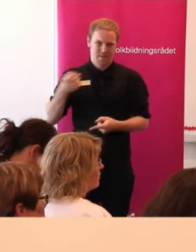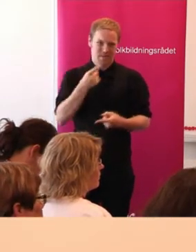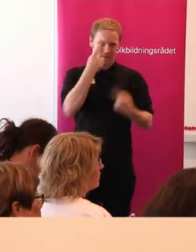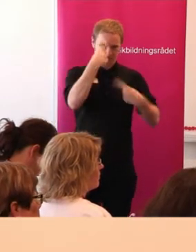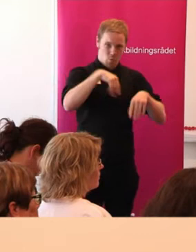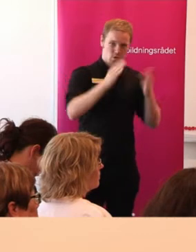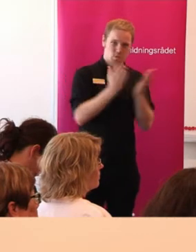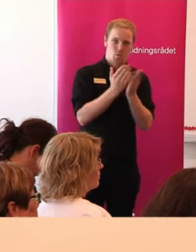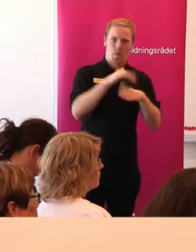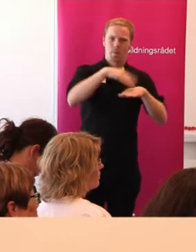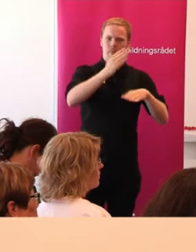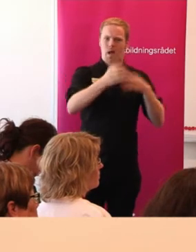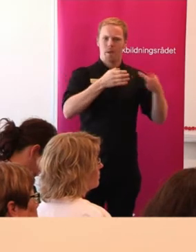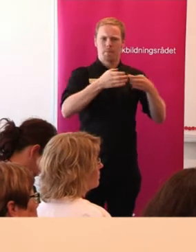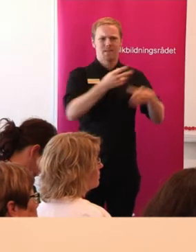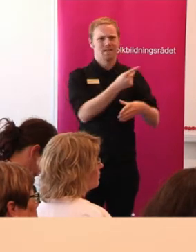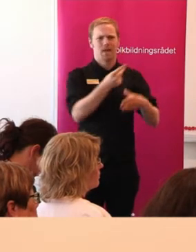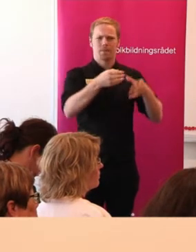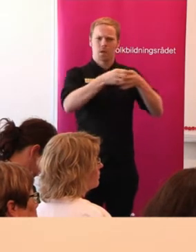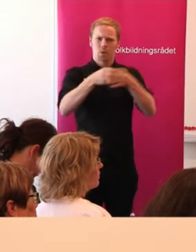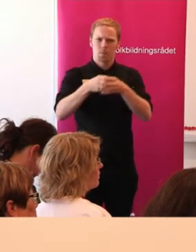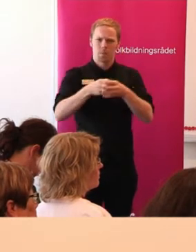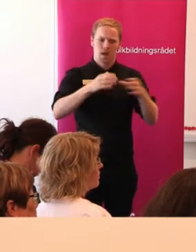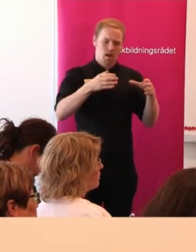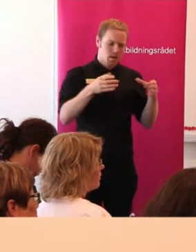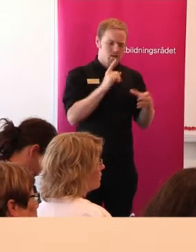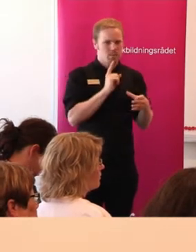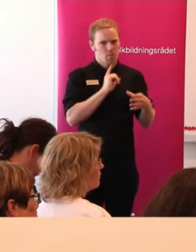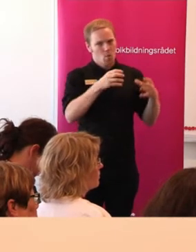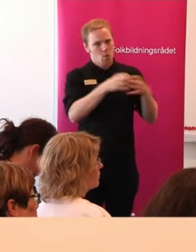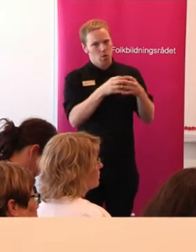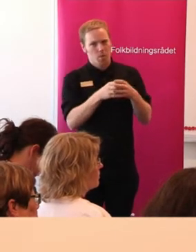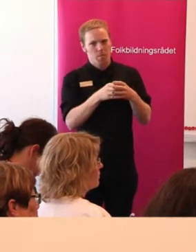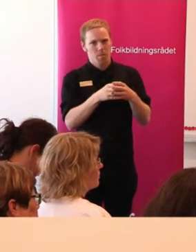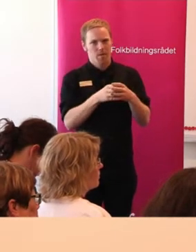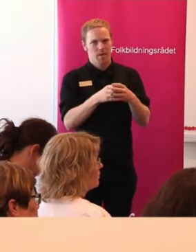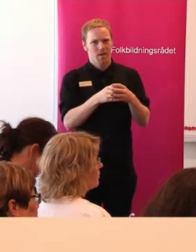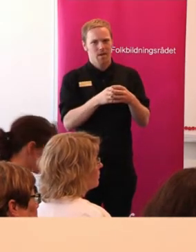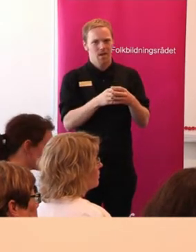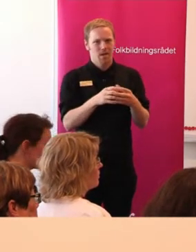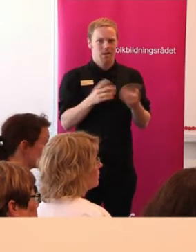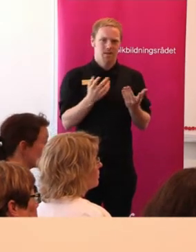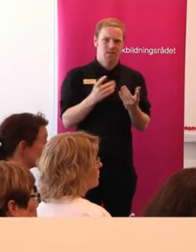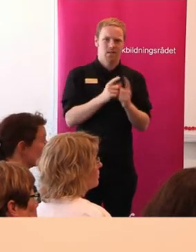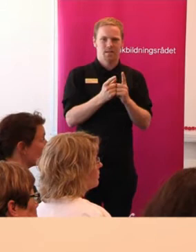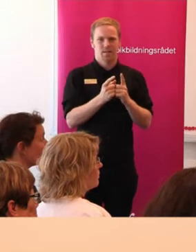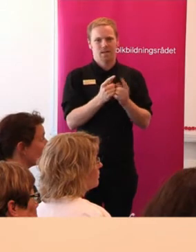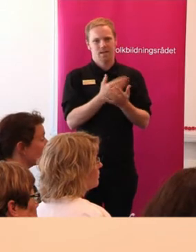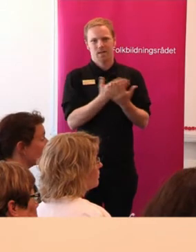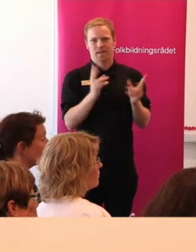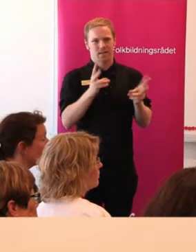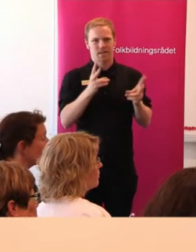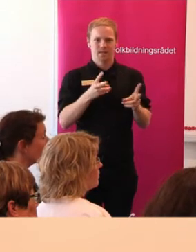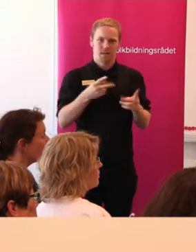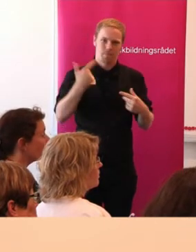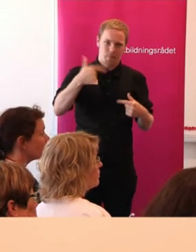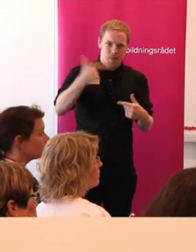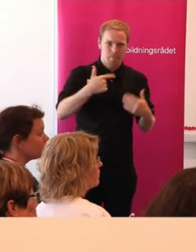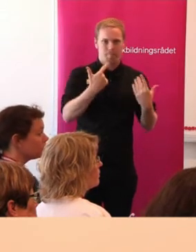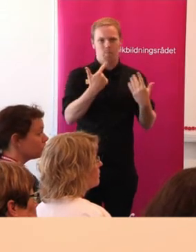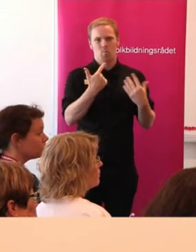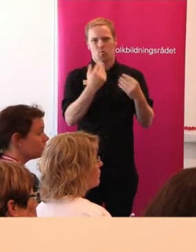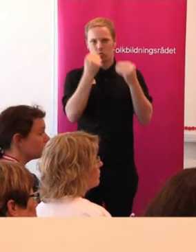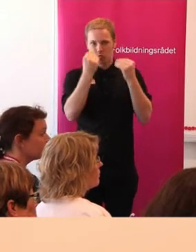andra grupper, mindre grupper, kortare eller långsammare studietakt. Vilket gör att folkhögskolan är